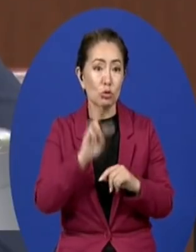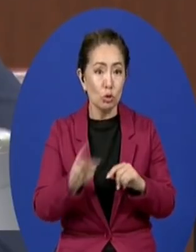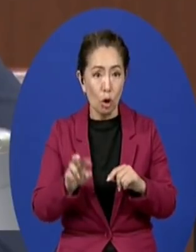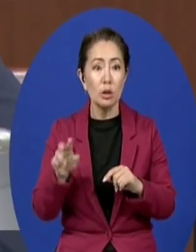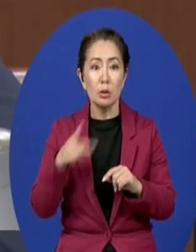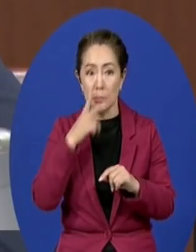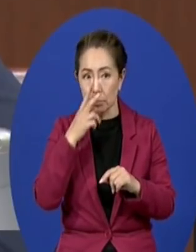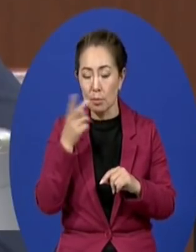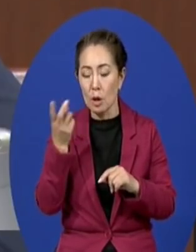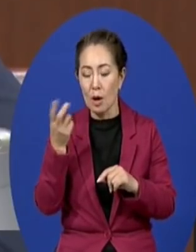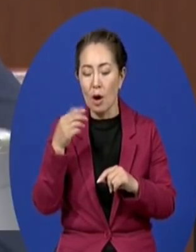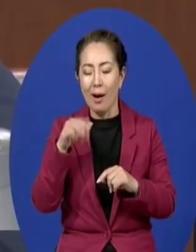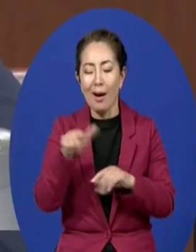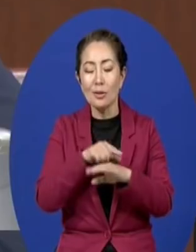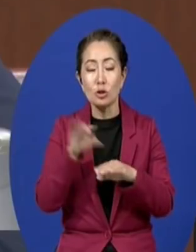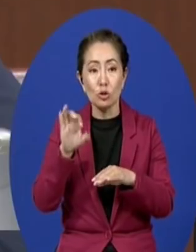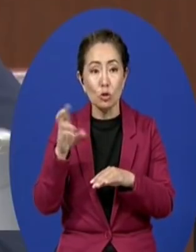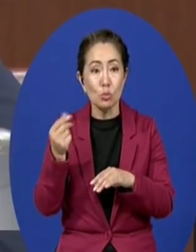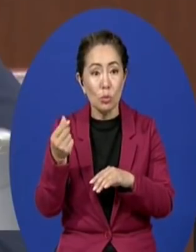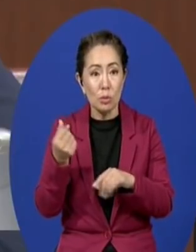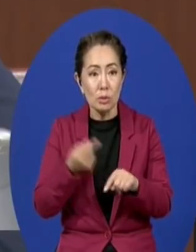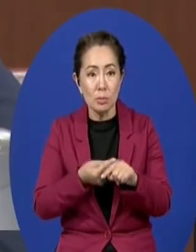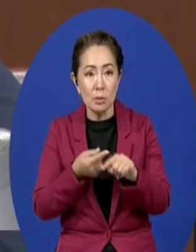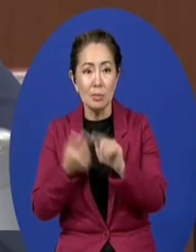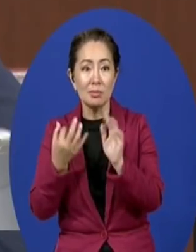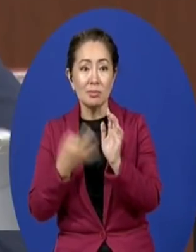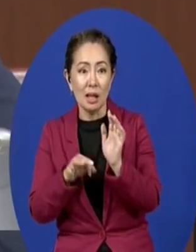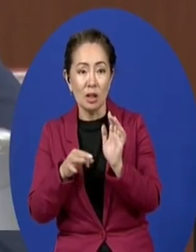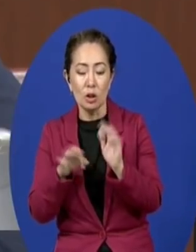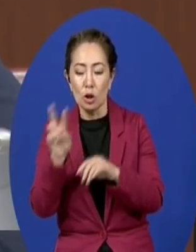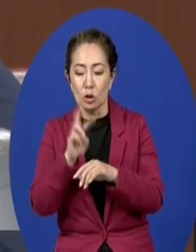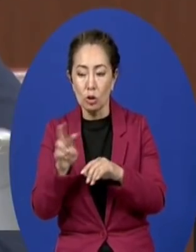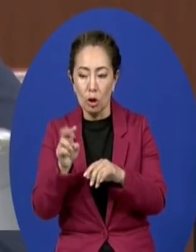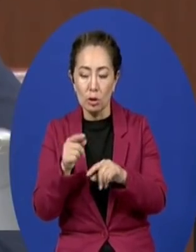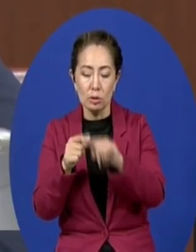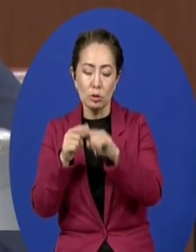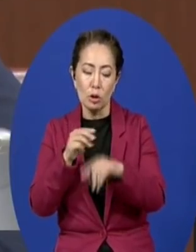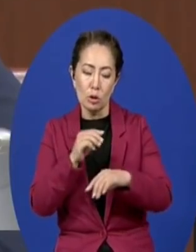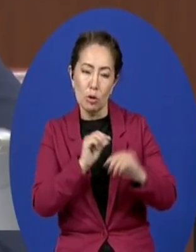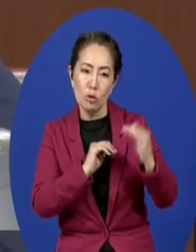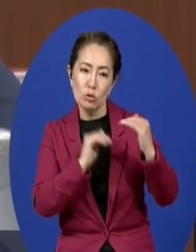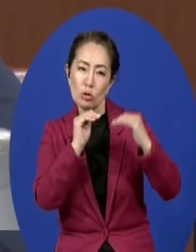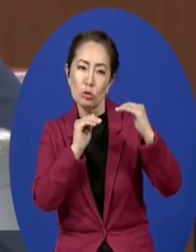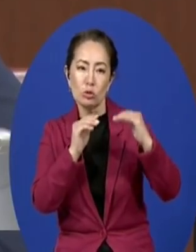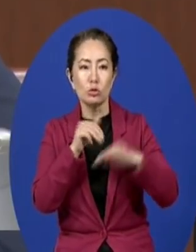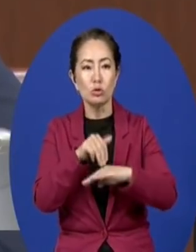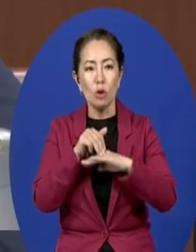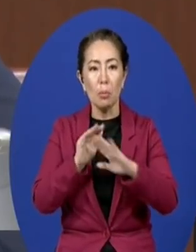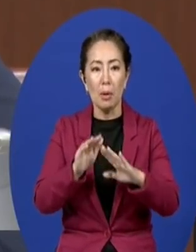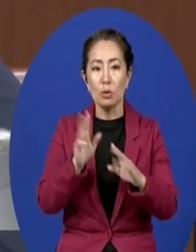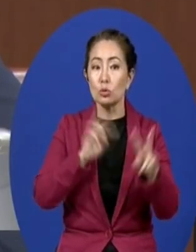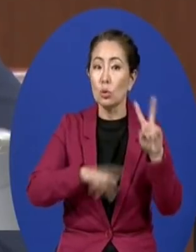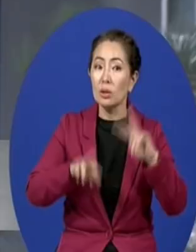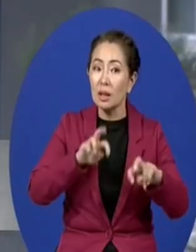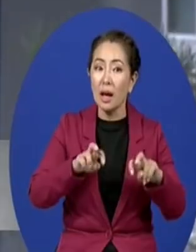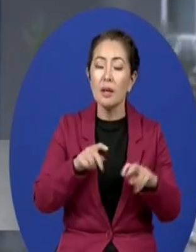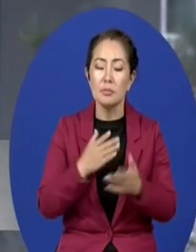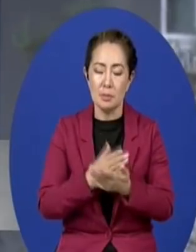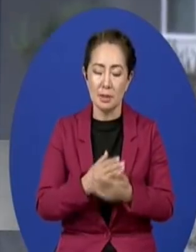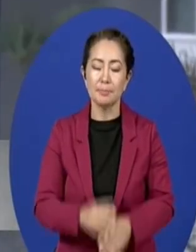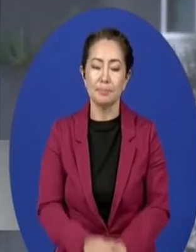байж байгаа нь маань 80 гаруй ам доллар дээр очиход бол бас өсөлт бол харцсан гайгүй болов уу гэж тогтвортой байх болов уу гэсэн ийм судалгаа тооцсон дор байж